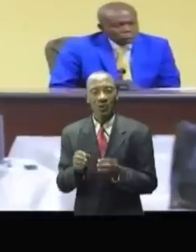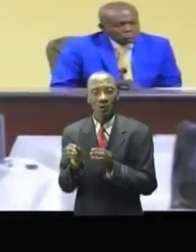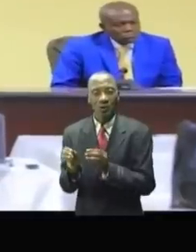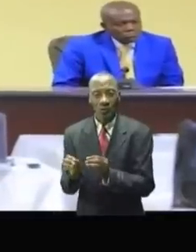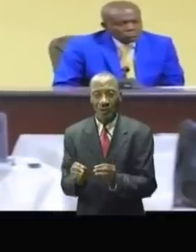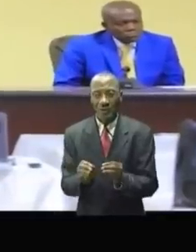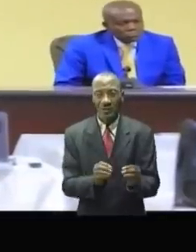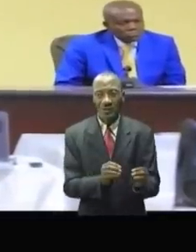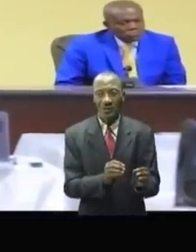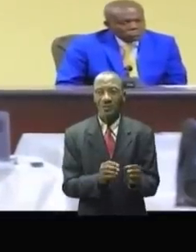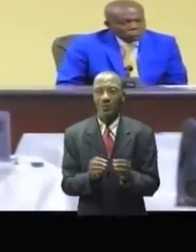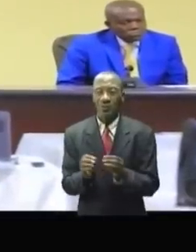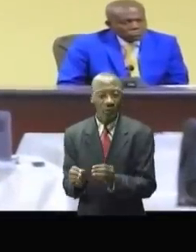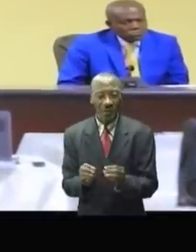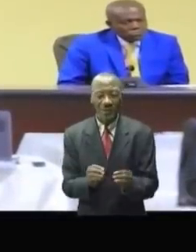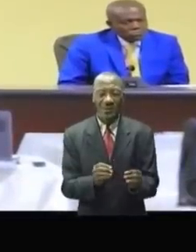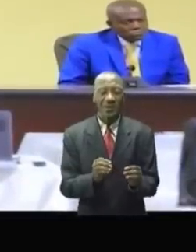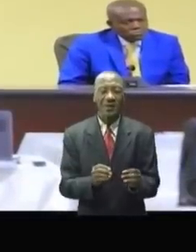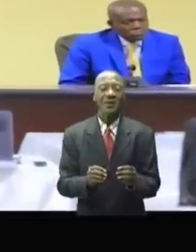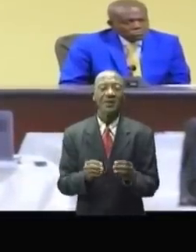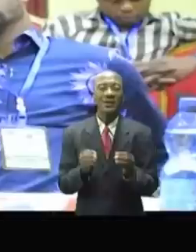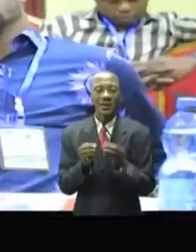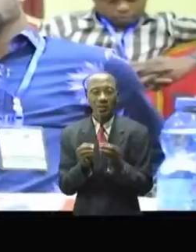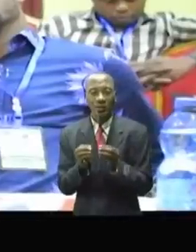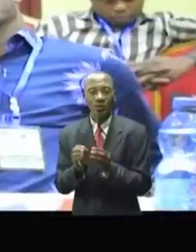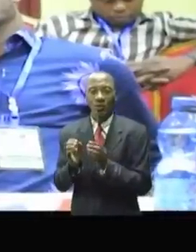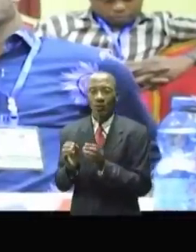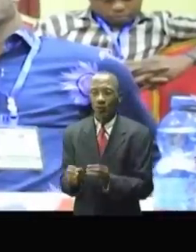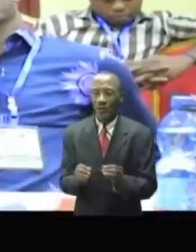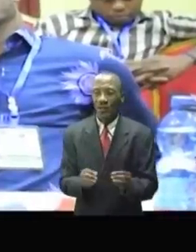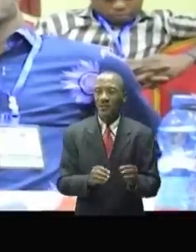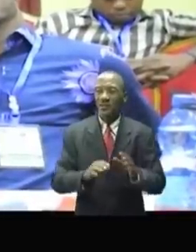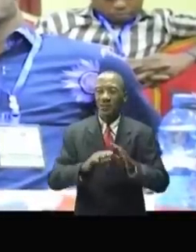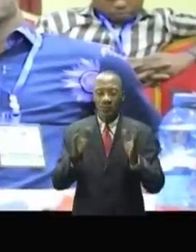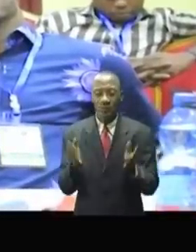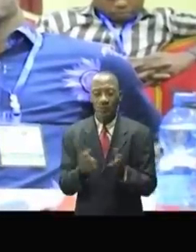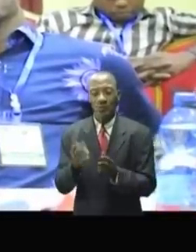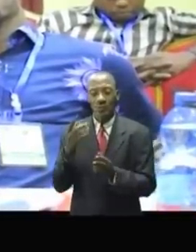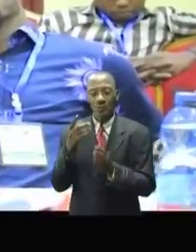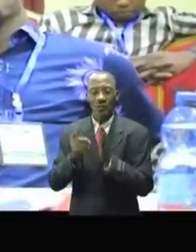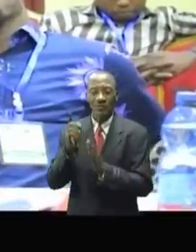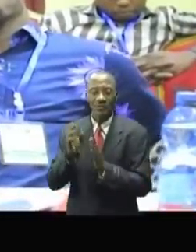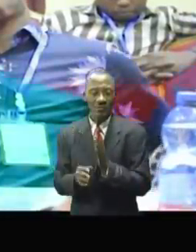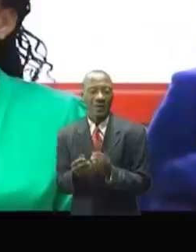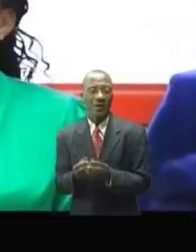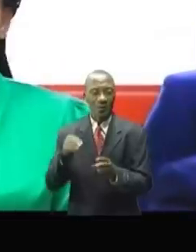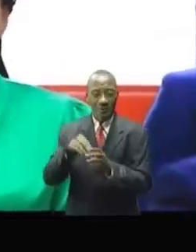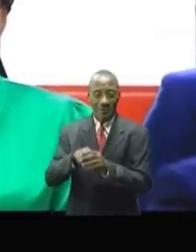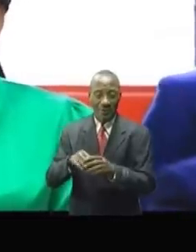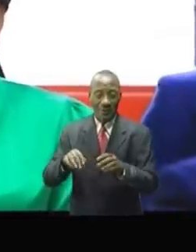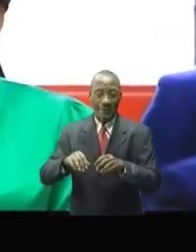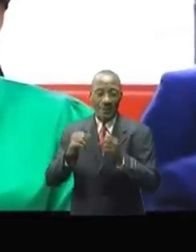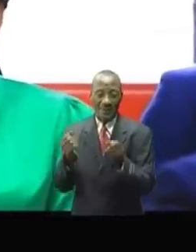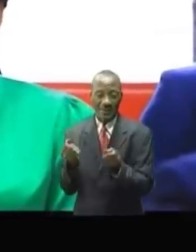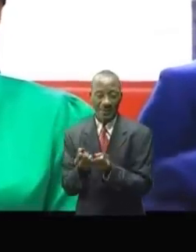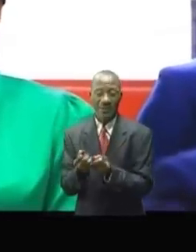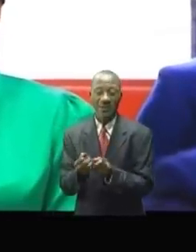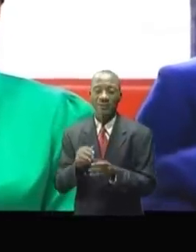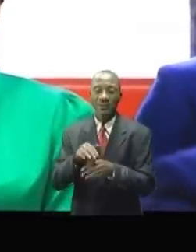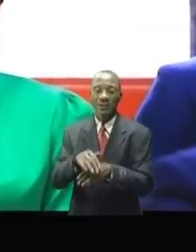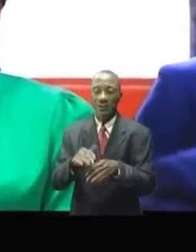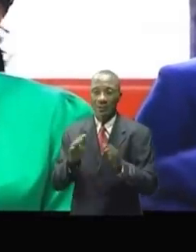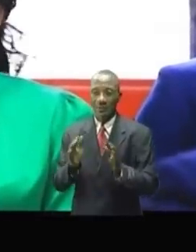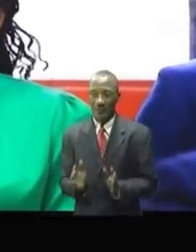laits maternels et dans l'atmosphère en République démocratique du Congo. Au terme de cet atelier, les participants et le comité national